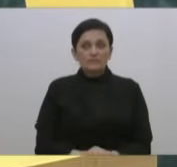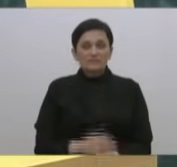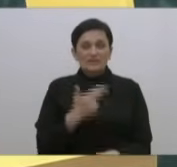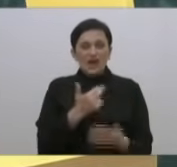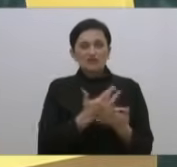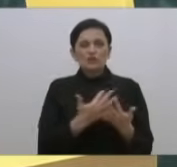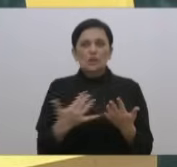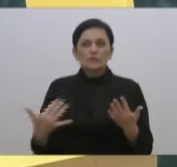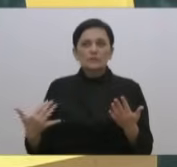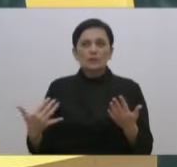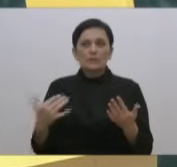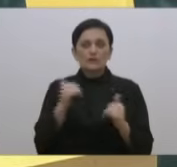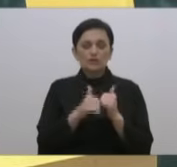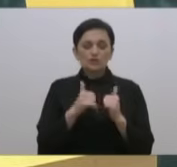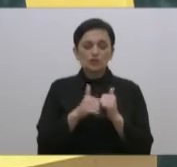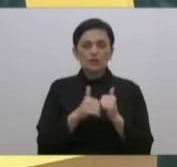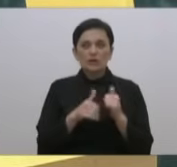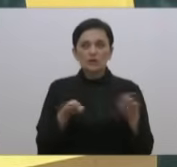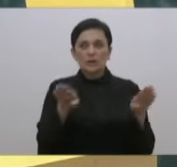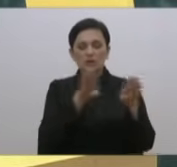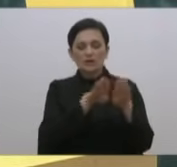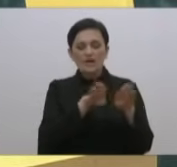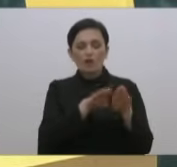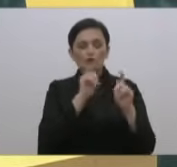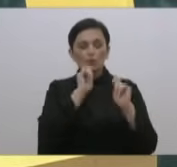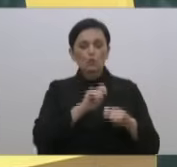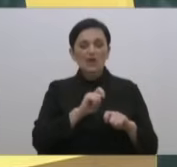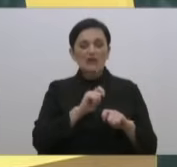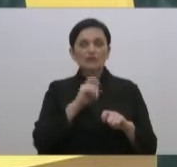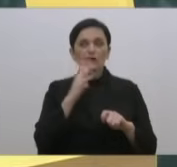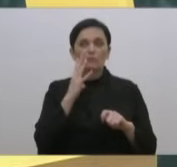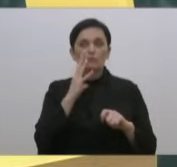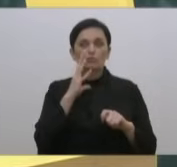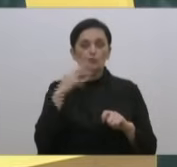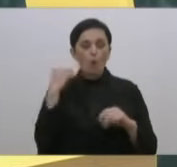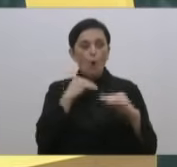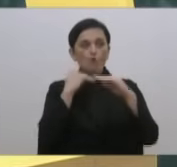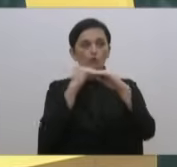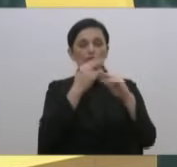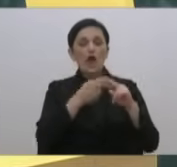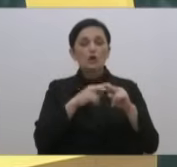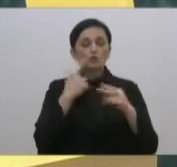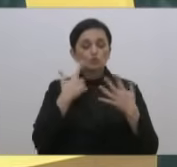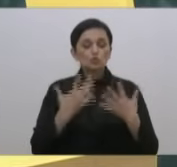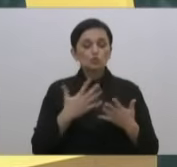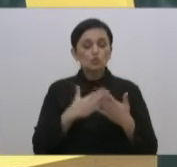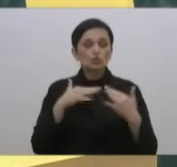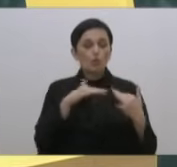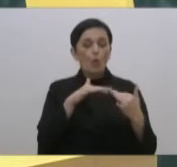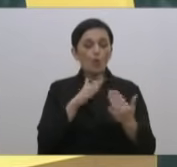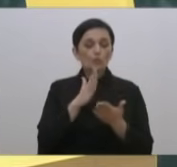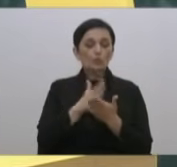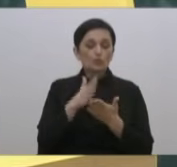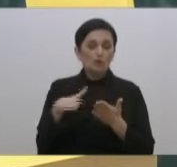და ასე შემდგომ ხშირად გვადარებენ ხოლმე უკრაინას და მოლდოვას. მე რა თქმა უნდა, ეს უხერხულობას ქმნის ომში მყოფი